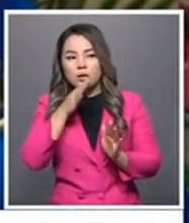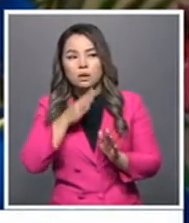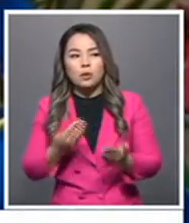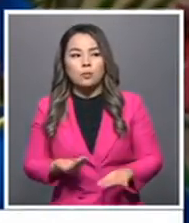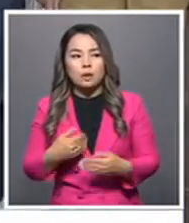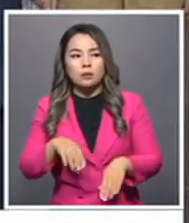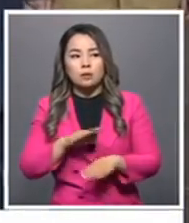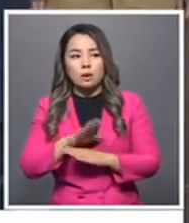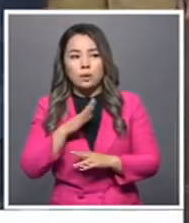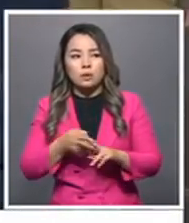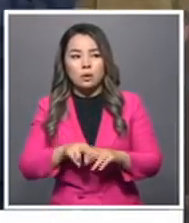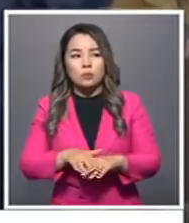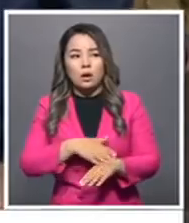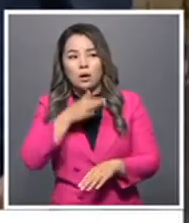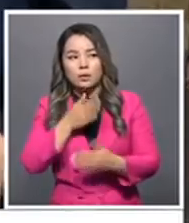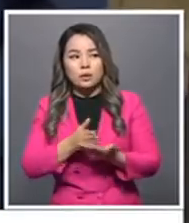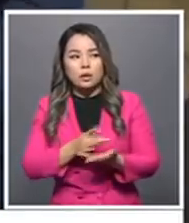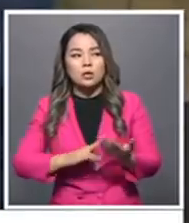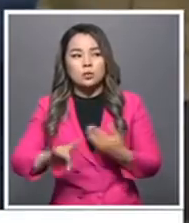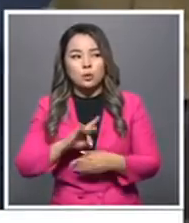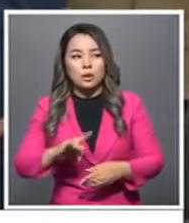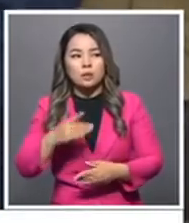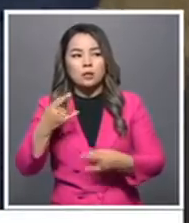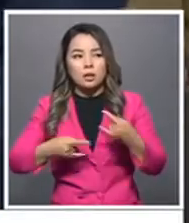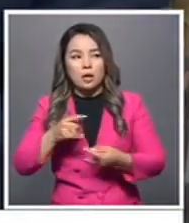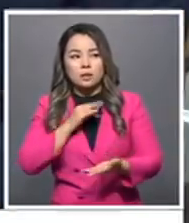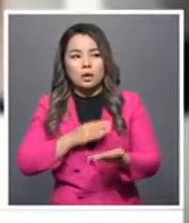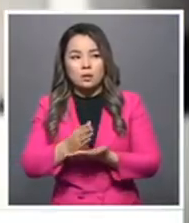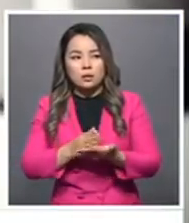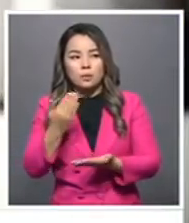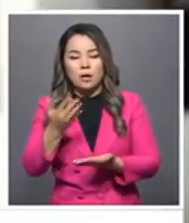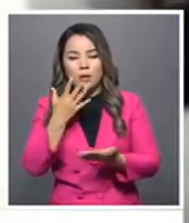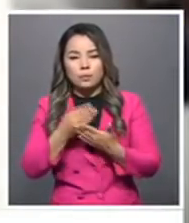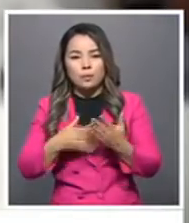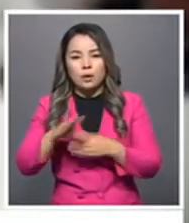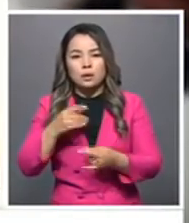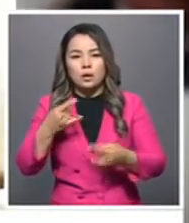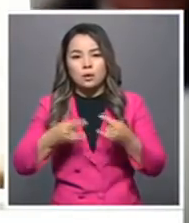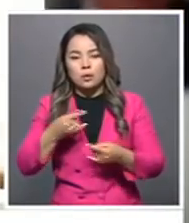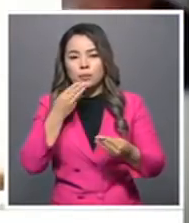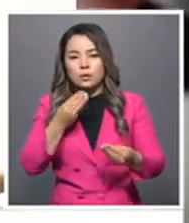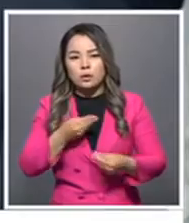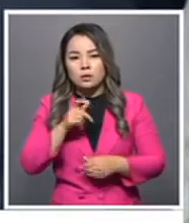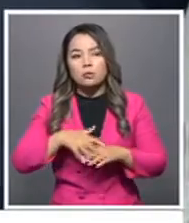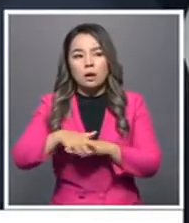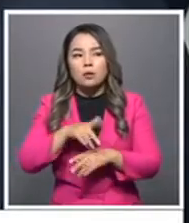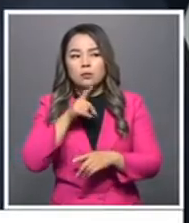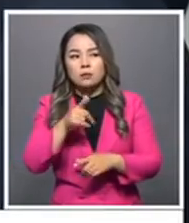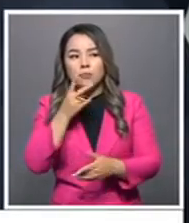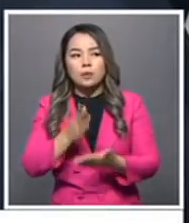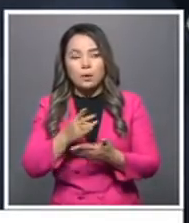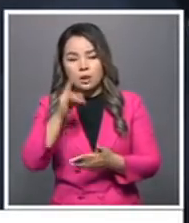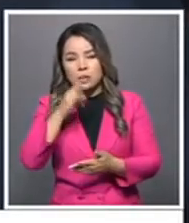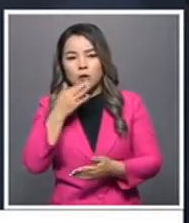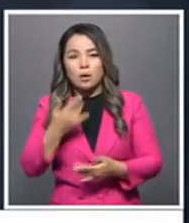өмірден өтті. Ұзақ жылдар бойы республикалық телеарналарда қызмет атқарған Бейсен Құранбек барша көрерменнің ықыласына бөленді. Қазақстан